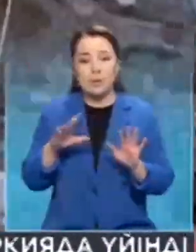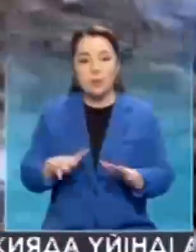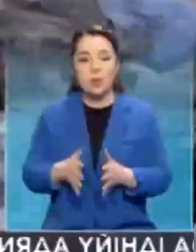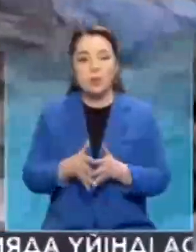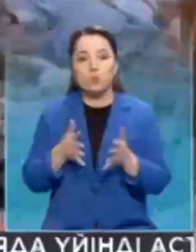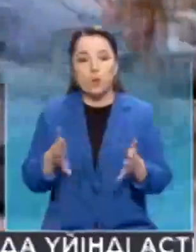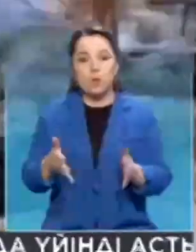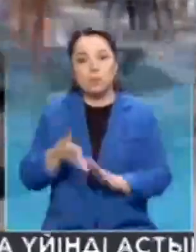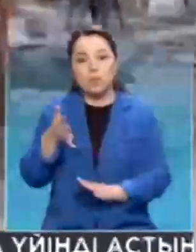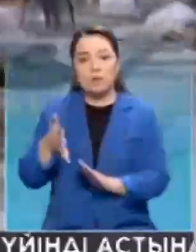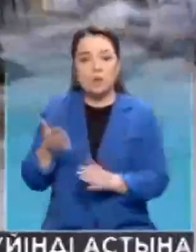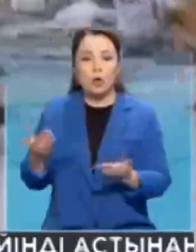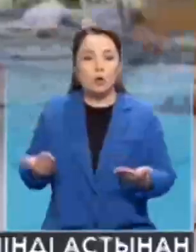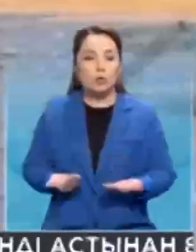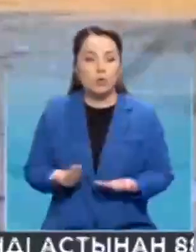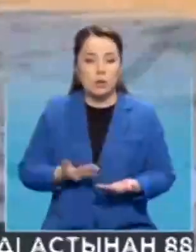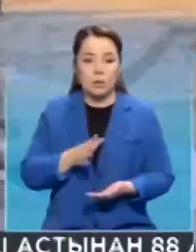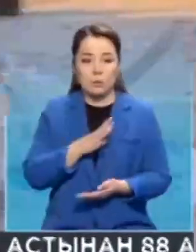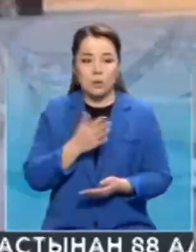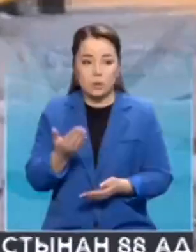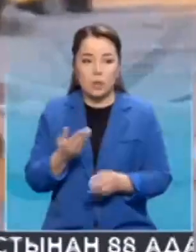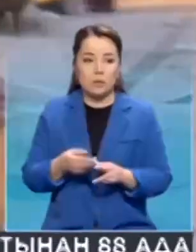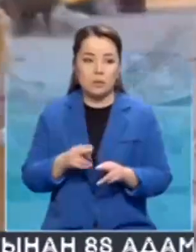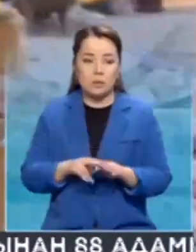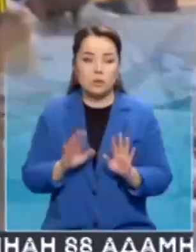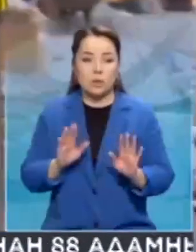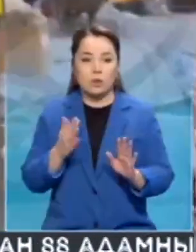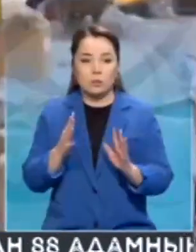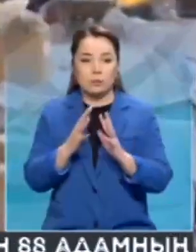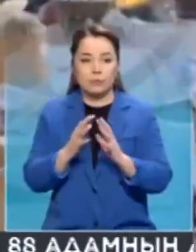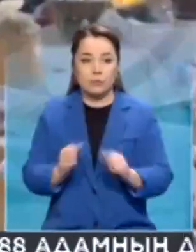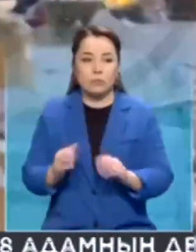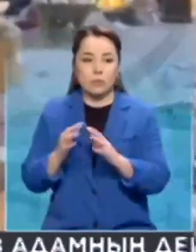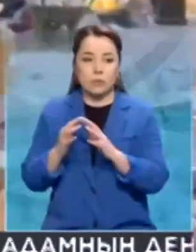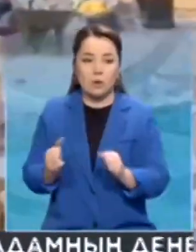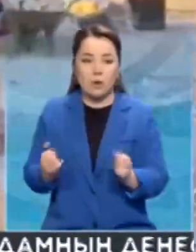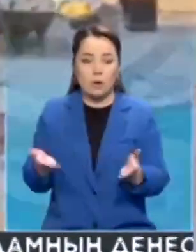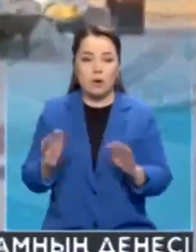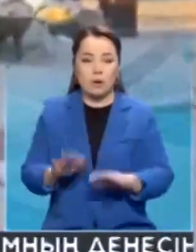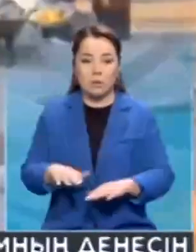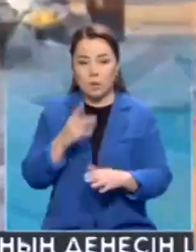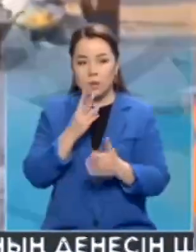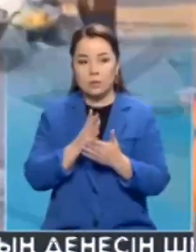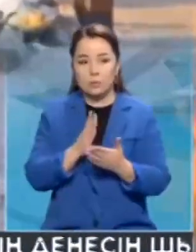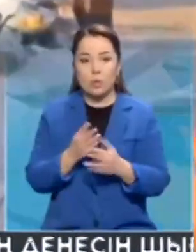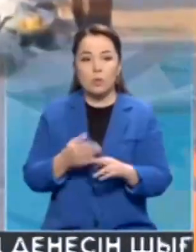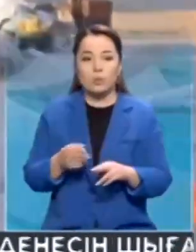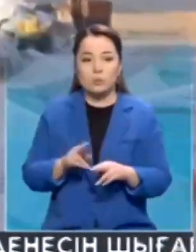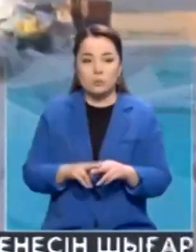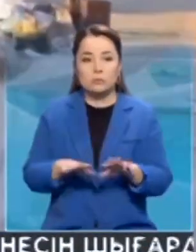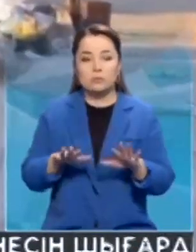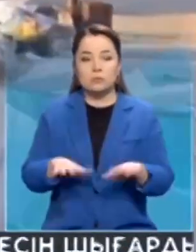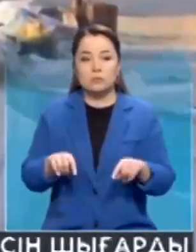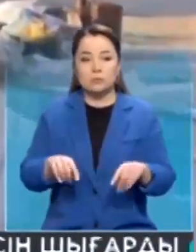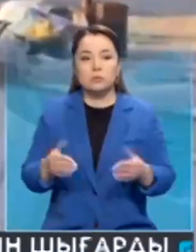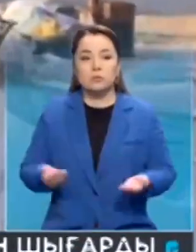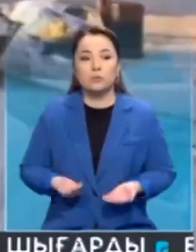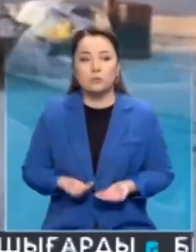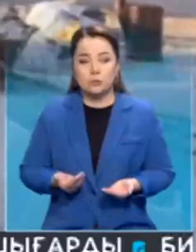үлкен-үлкен көп қабатты үйлер болған. Тек қана осындай төбешіктер ғана қалған. Мына жерде осында